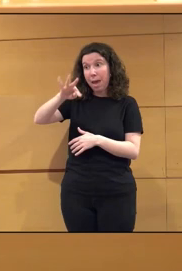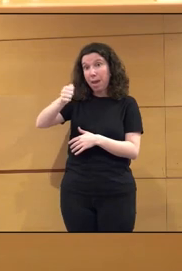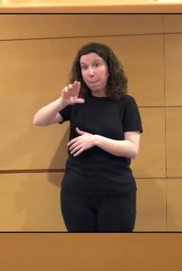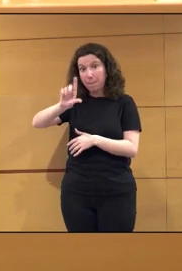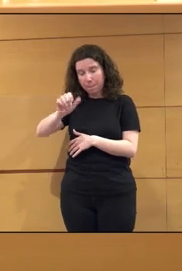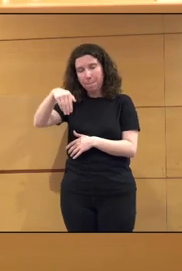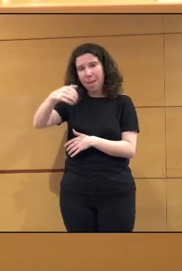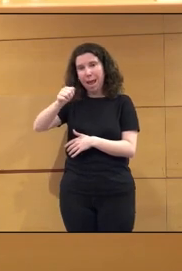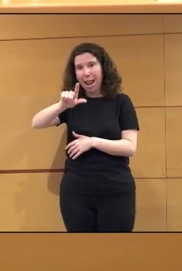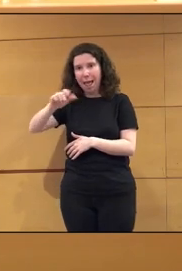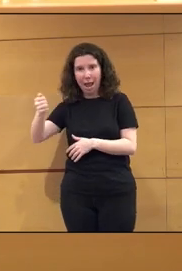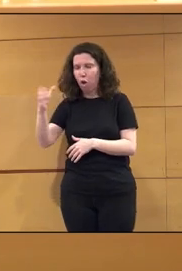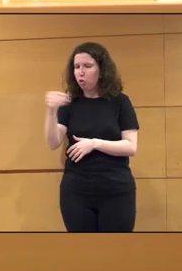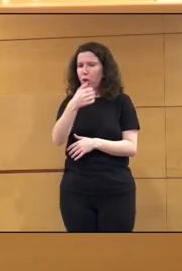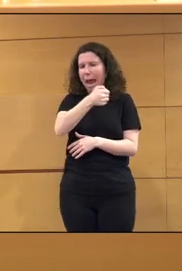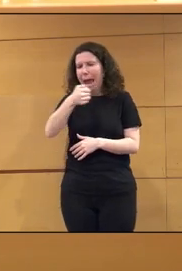totes,